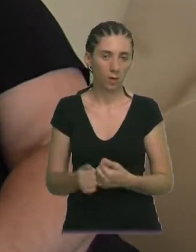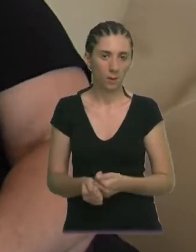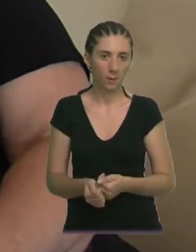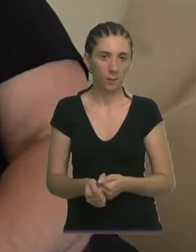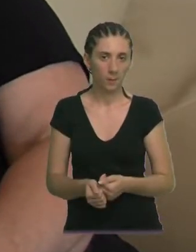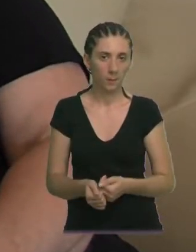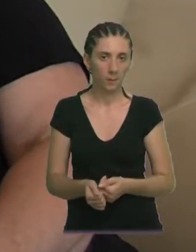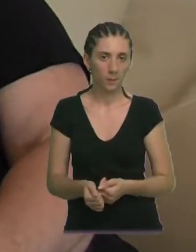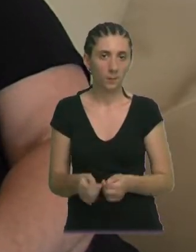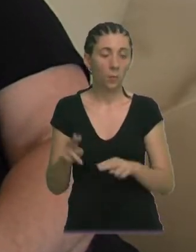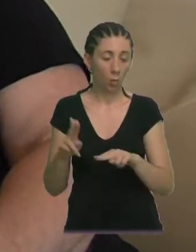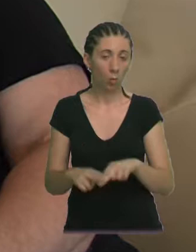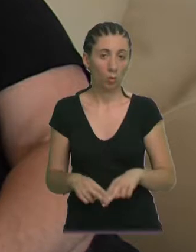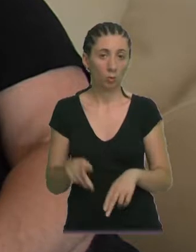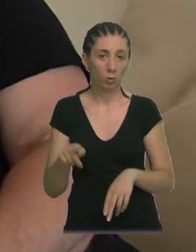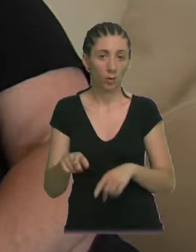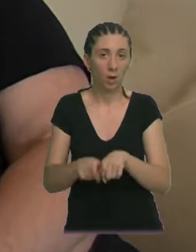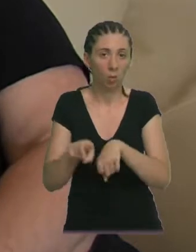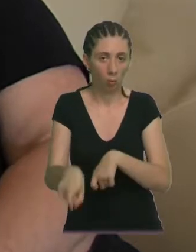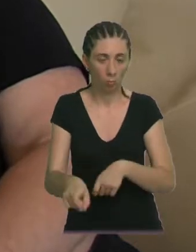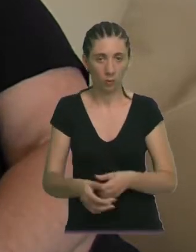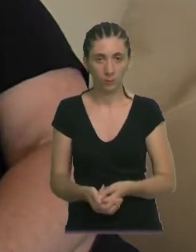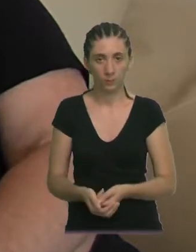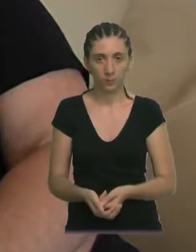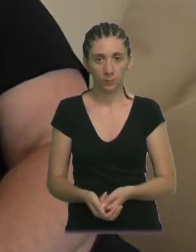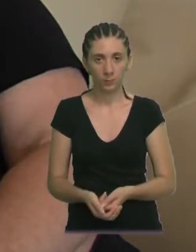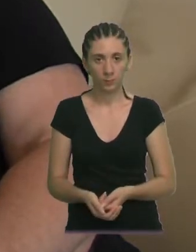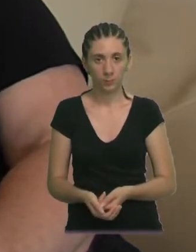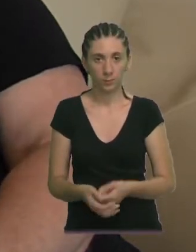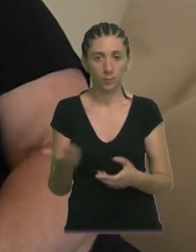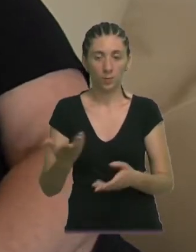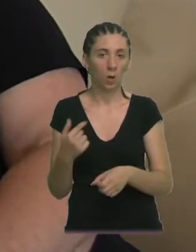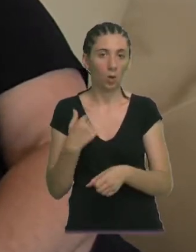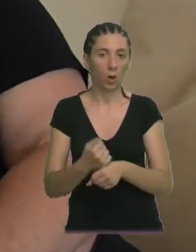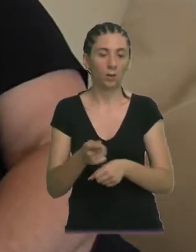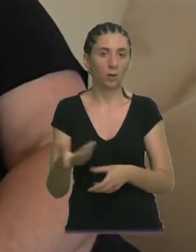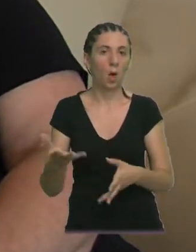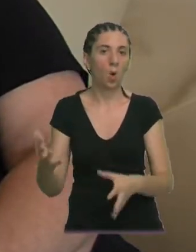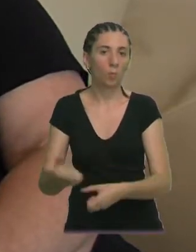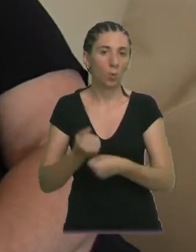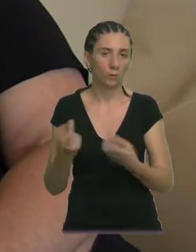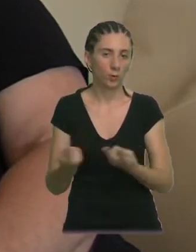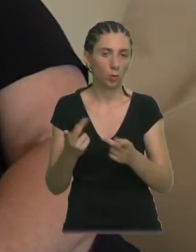tako jednostavno se odlučila na taj korak. Baviti se udomiteljstvom.